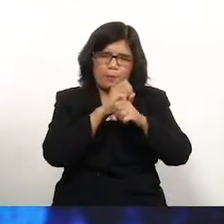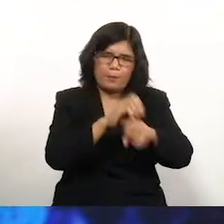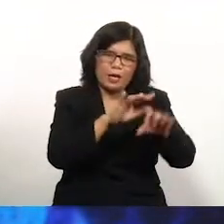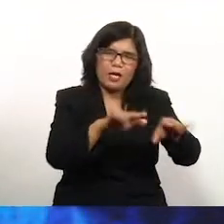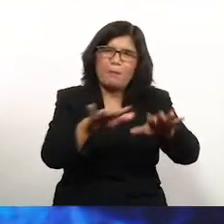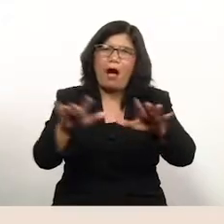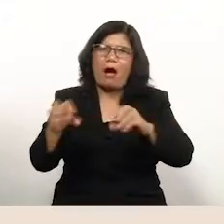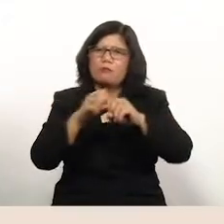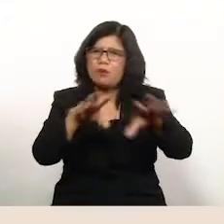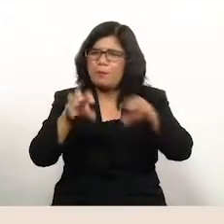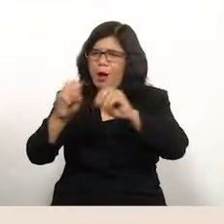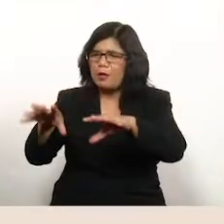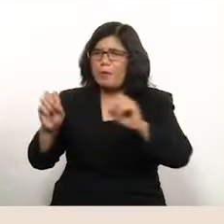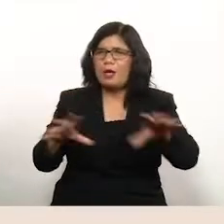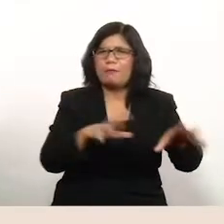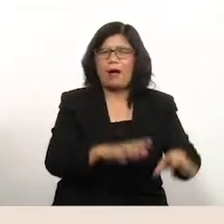Hai yang kedua